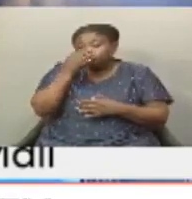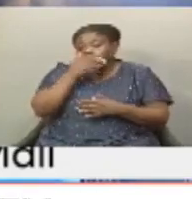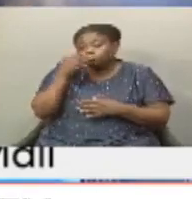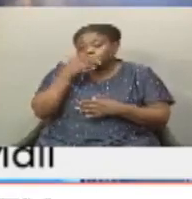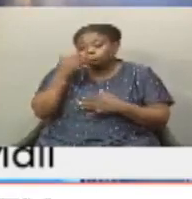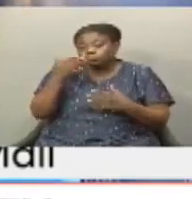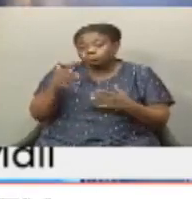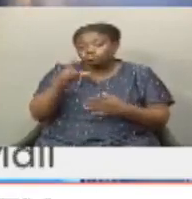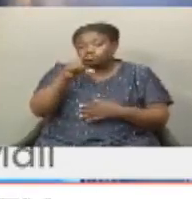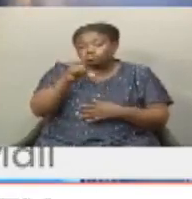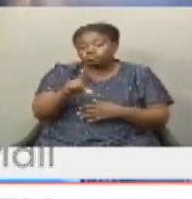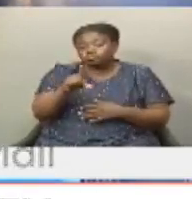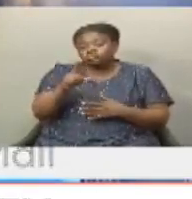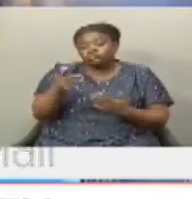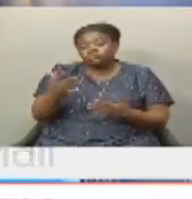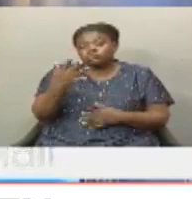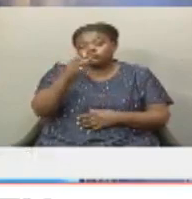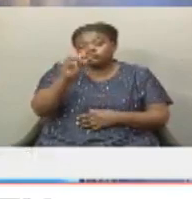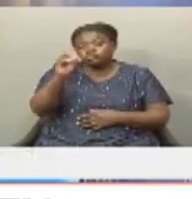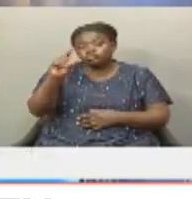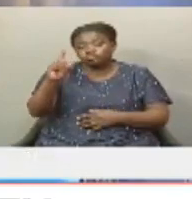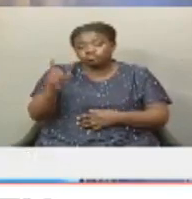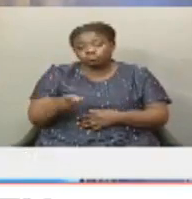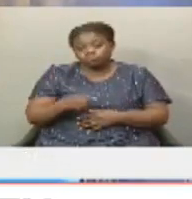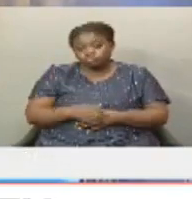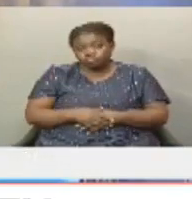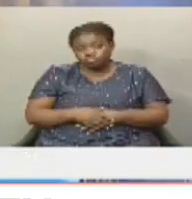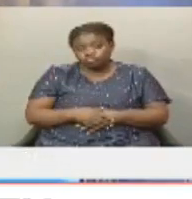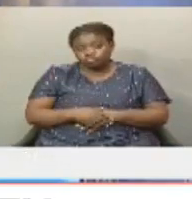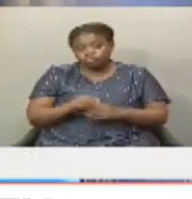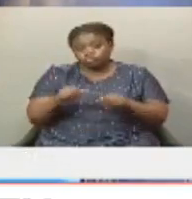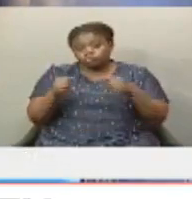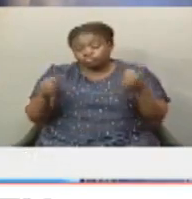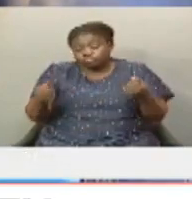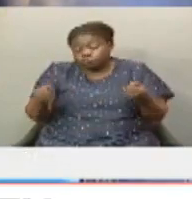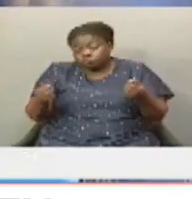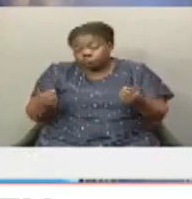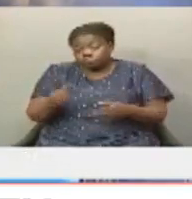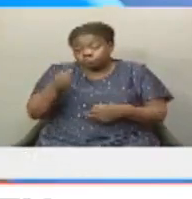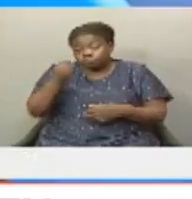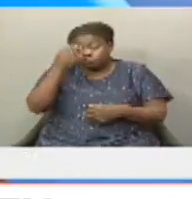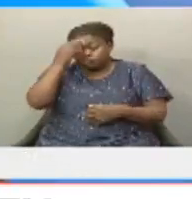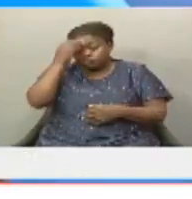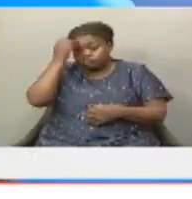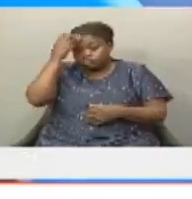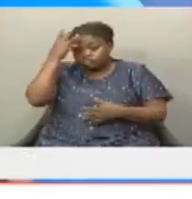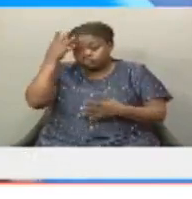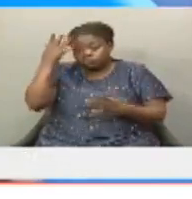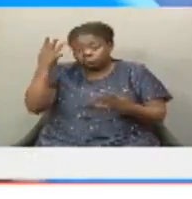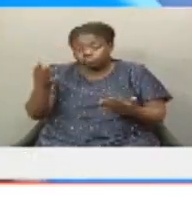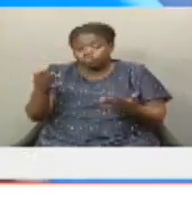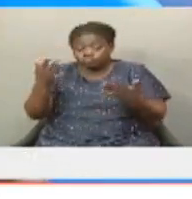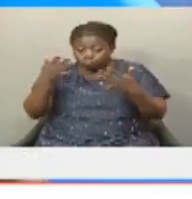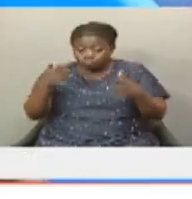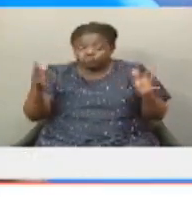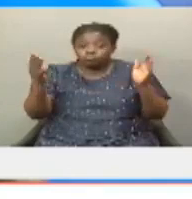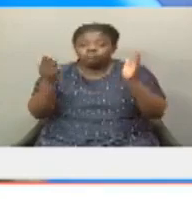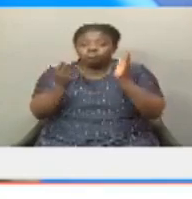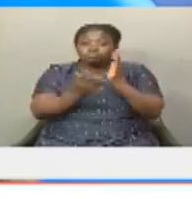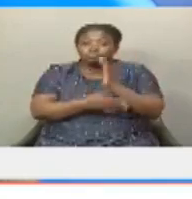ntangawuuzi liita emu egula 5. Oh my God, tosobola na kukikkiriza naye kituufu. Ng'okungudde entangawuuzi